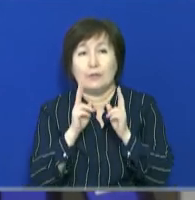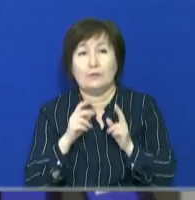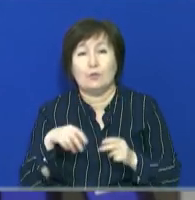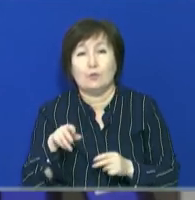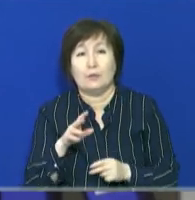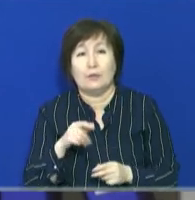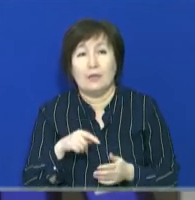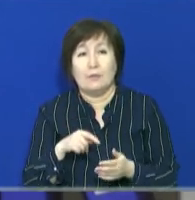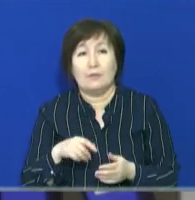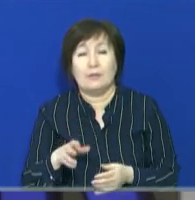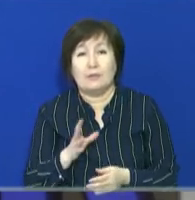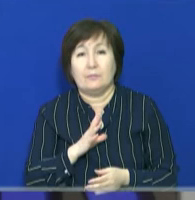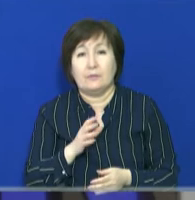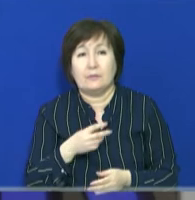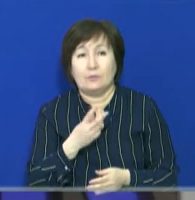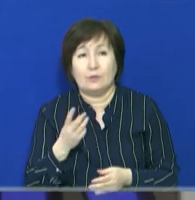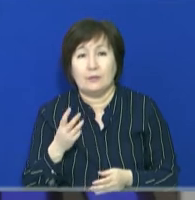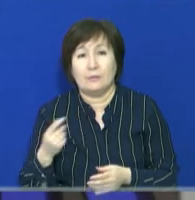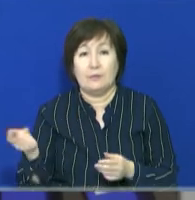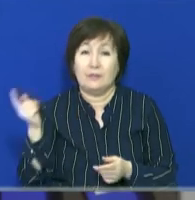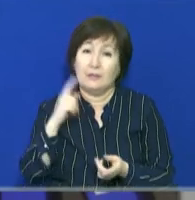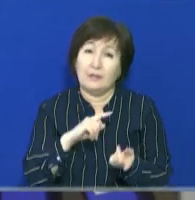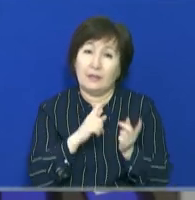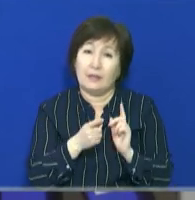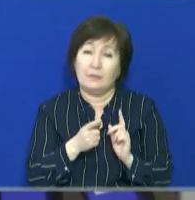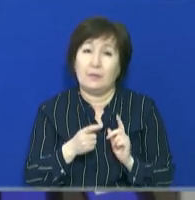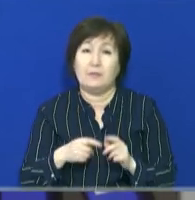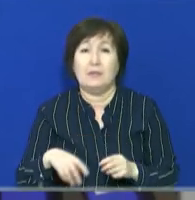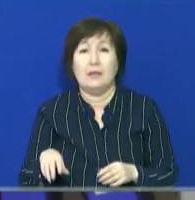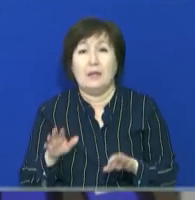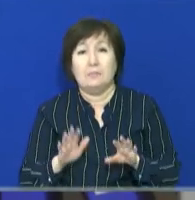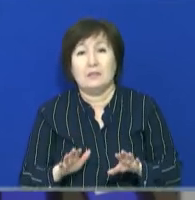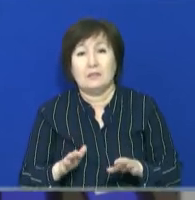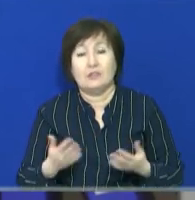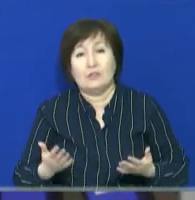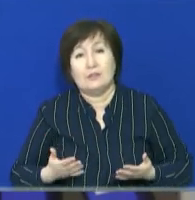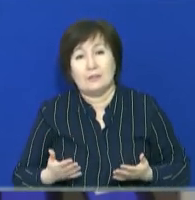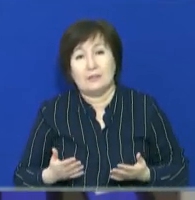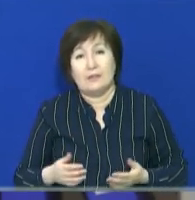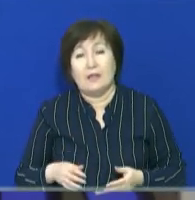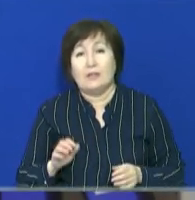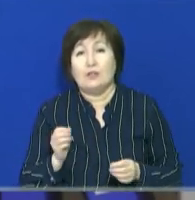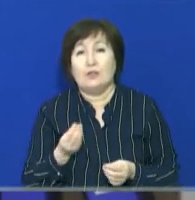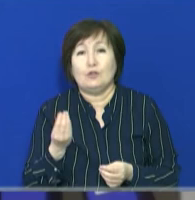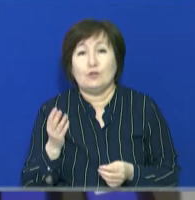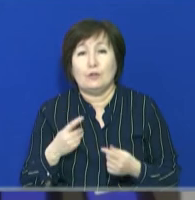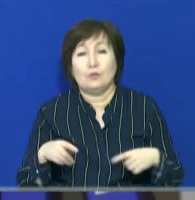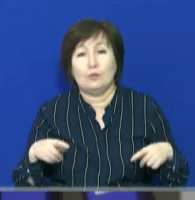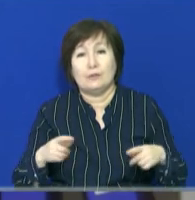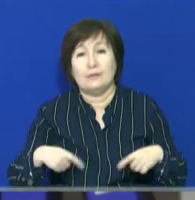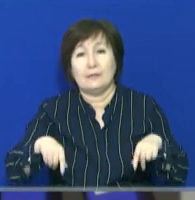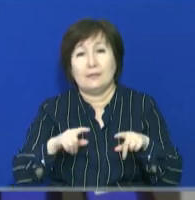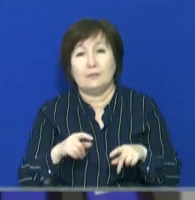жатыр. Алыстағы шетелден де қандас ағайындарға да көңіл бөлеміз. Биылғы жылға екі